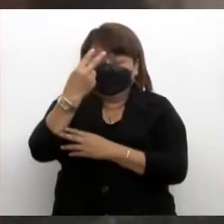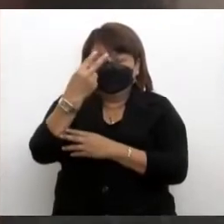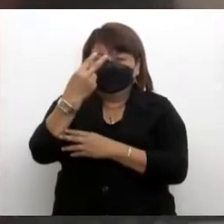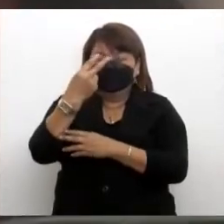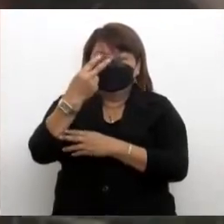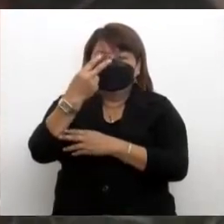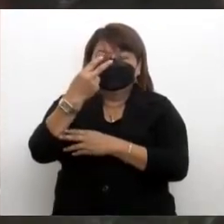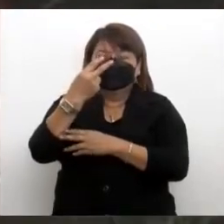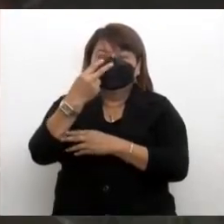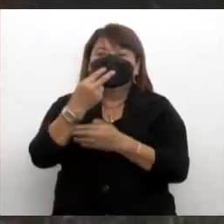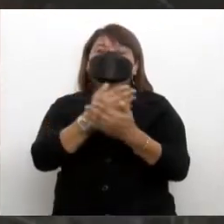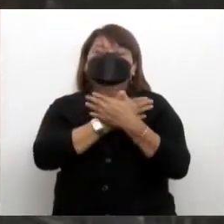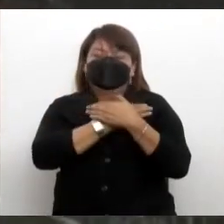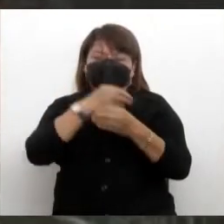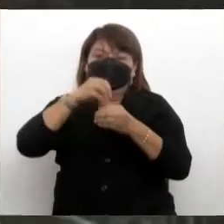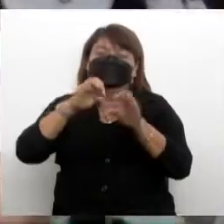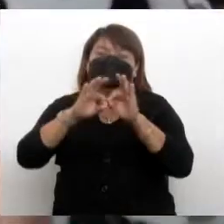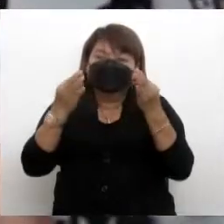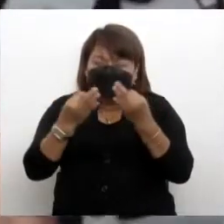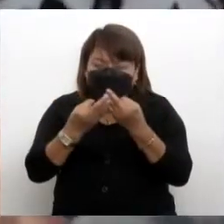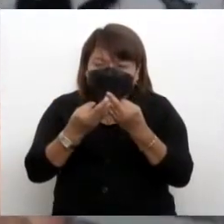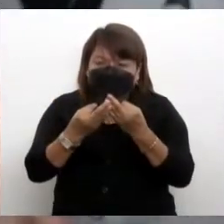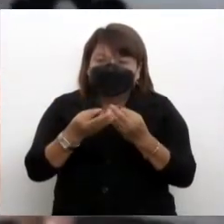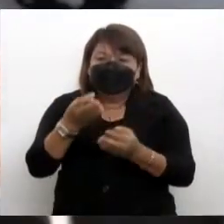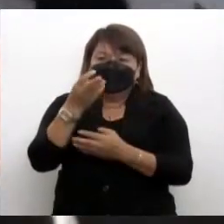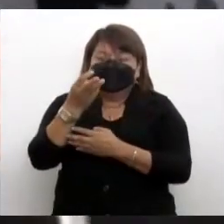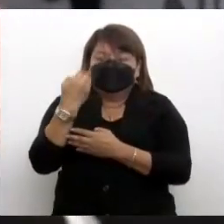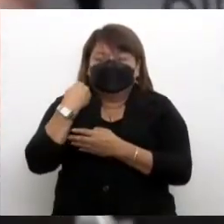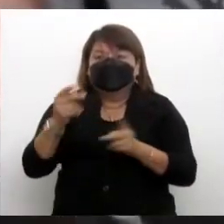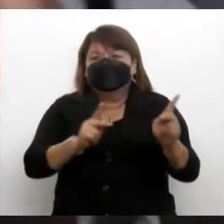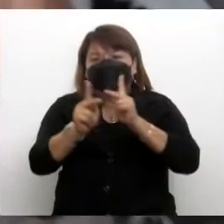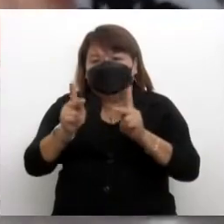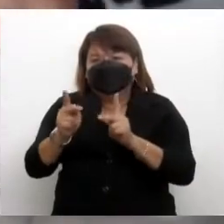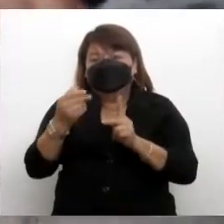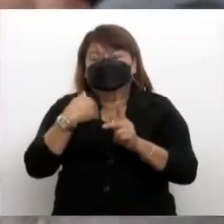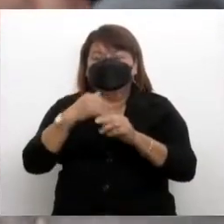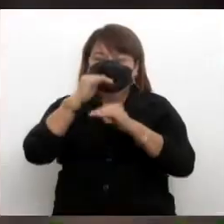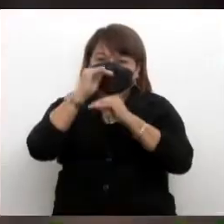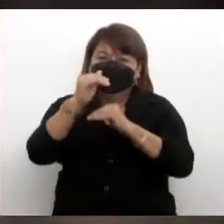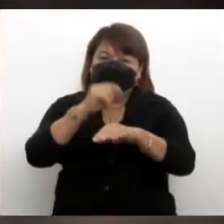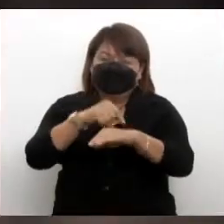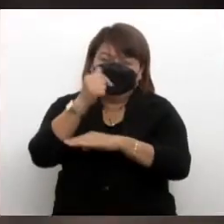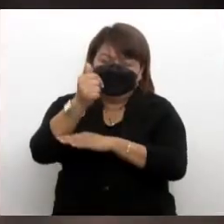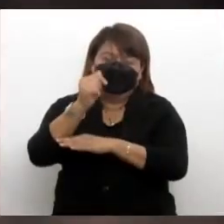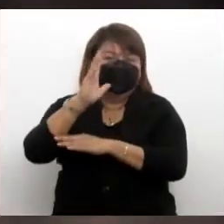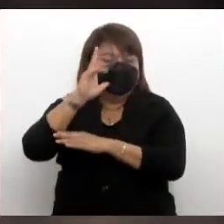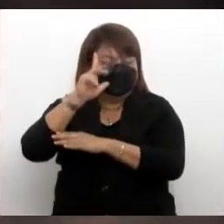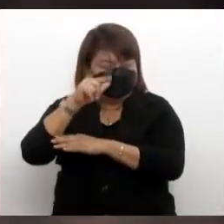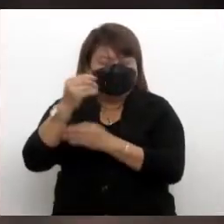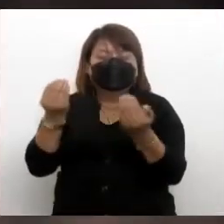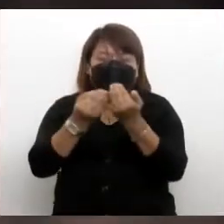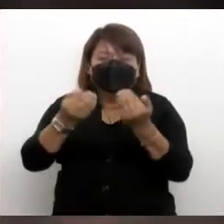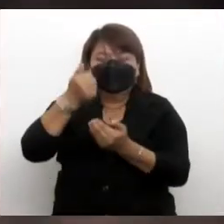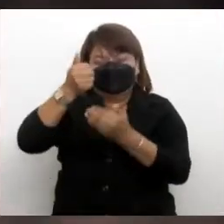ครัวอย่างน้อยเขาก็มีกิจกรรมมีช่วงเวลาที่ดีสำหรับพ่อแม่ลูกตรงนี้มันดีมากสำหรับส